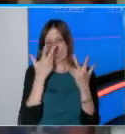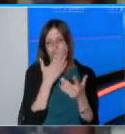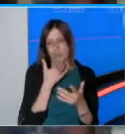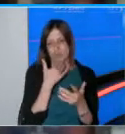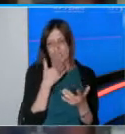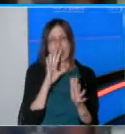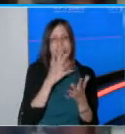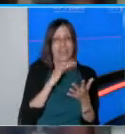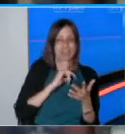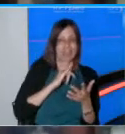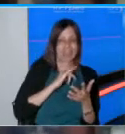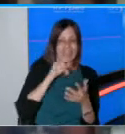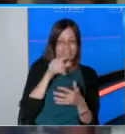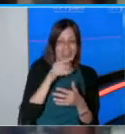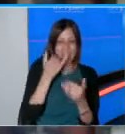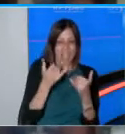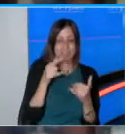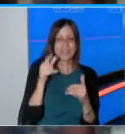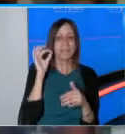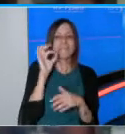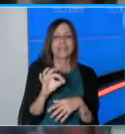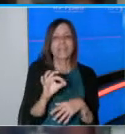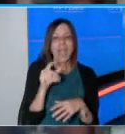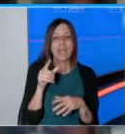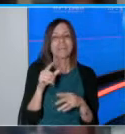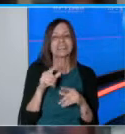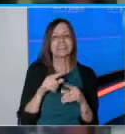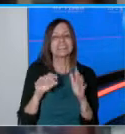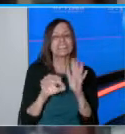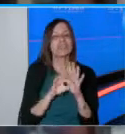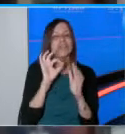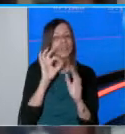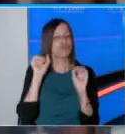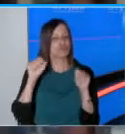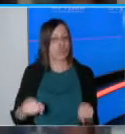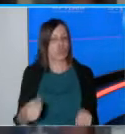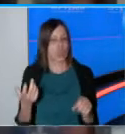מה שמעניין אותם עכשיו זה הפגיעה בסמל של שלטון. כאילו,